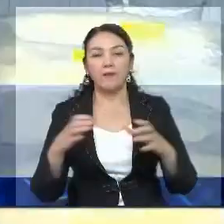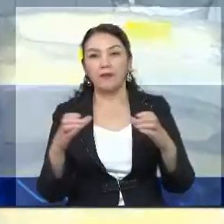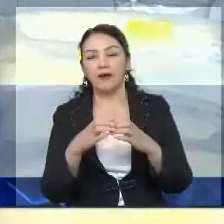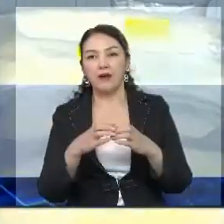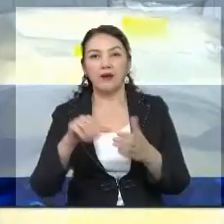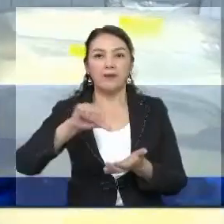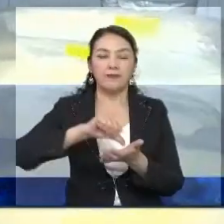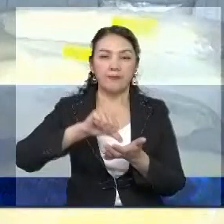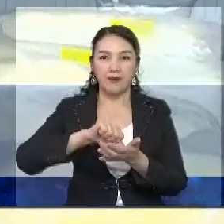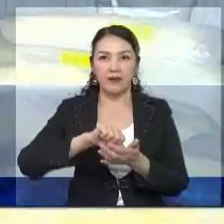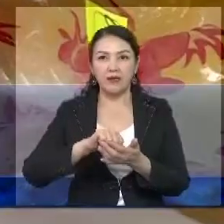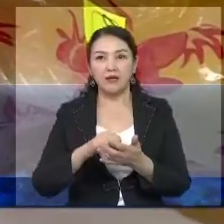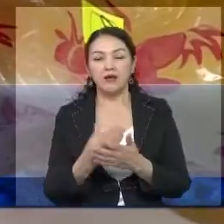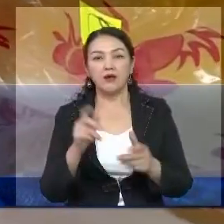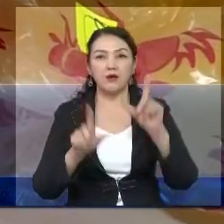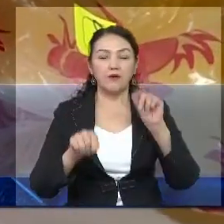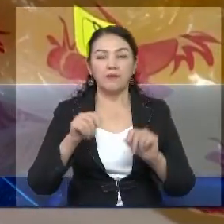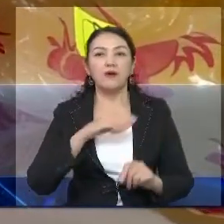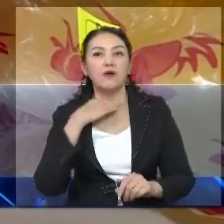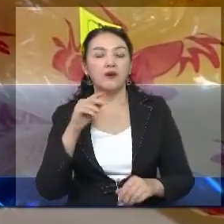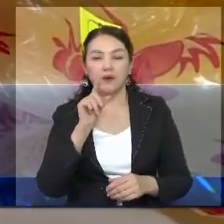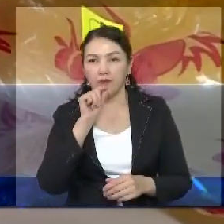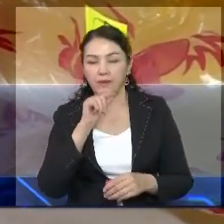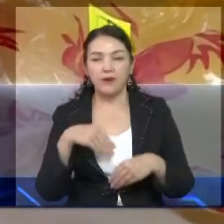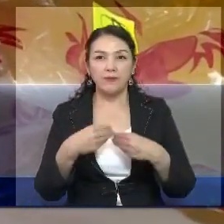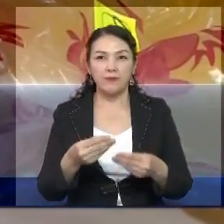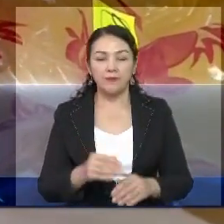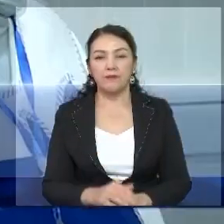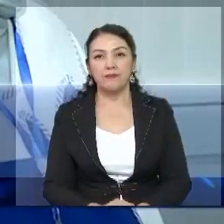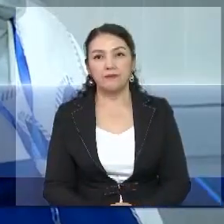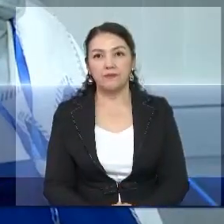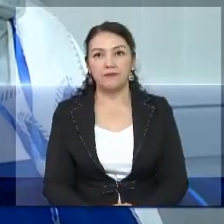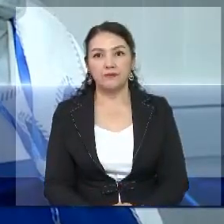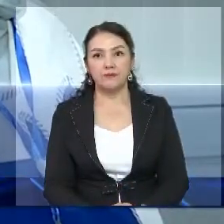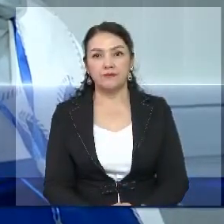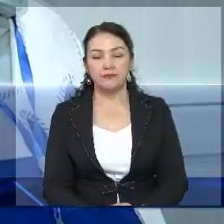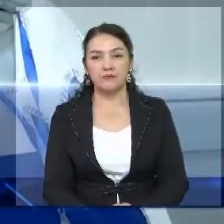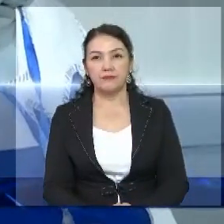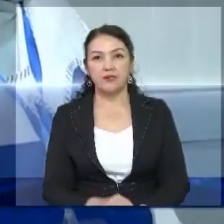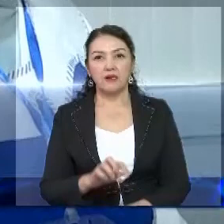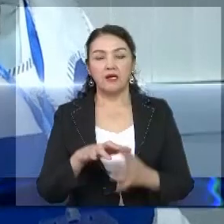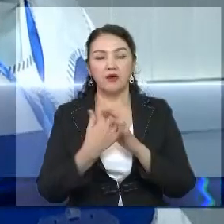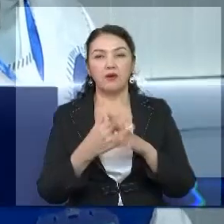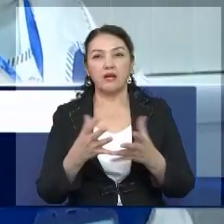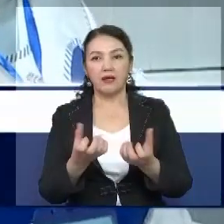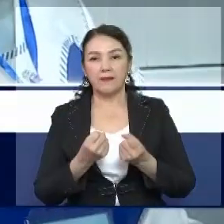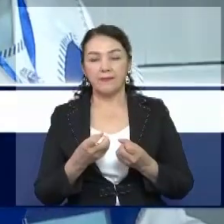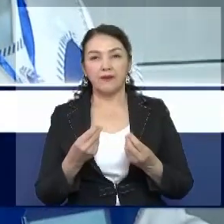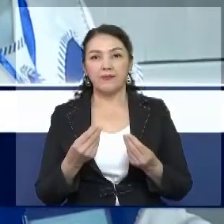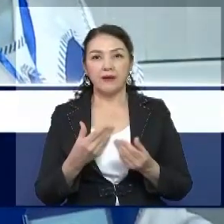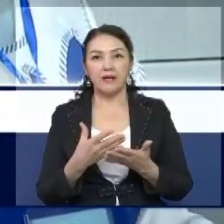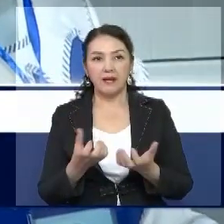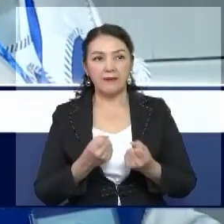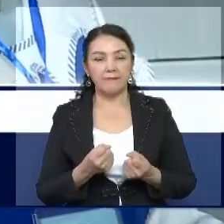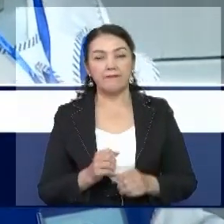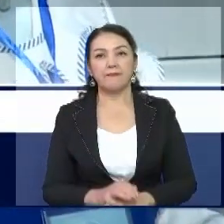жобасының қатысушылары негізінен сүт және құс етін сөреге қойды. Ауыл аманаты алдым, ақша алдым, қаздар